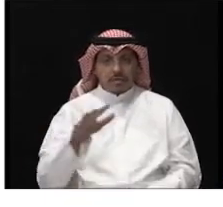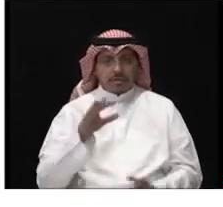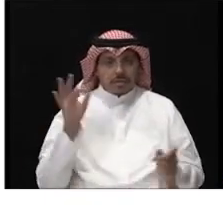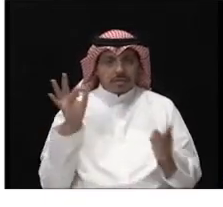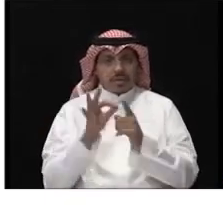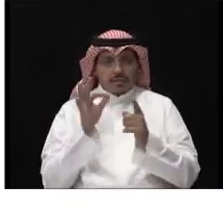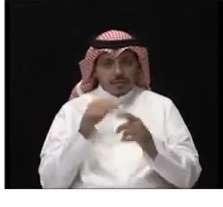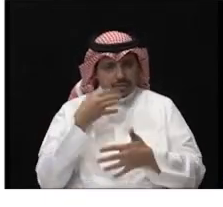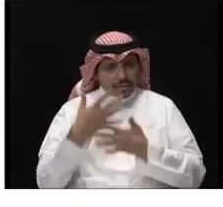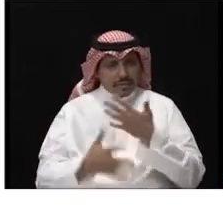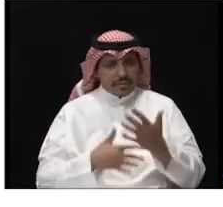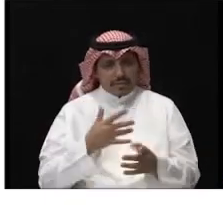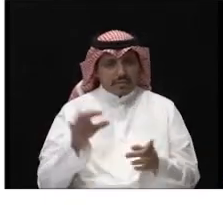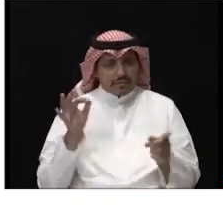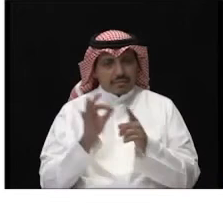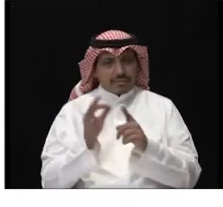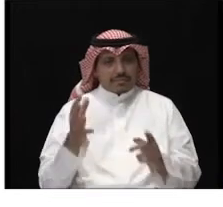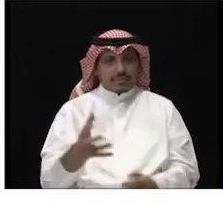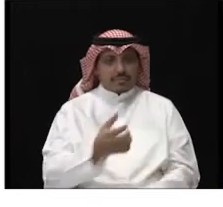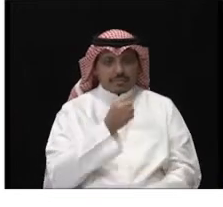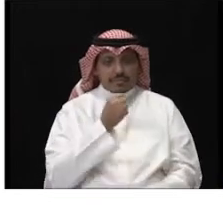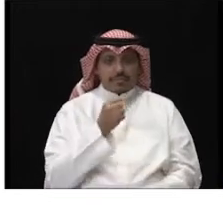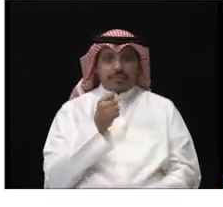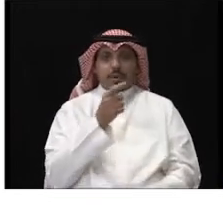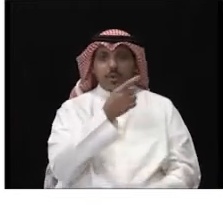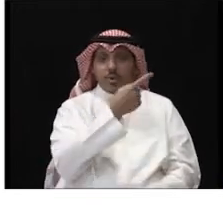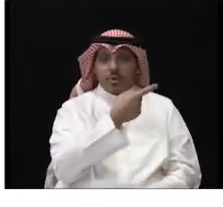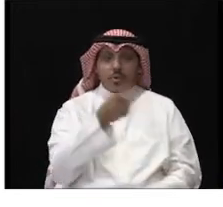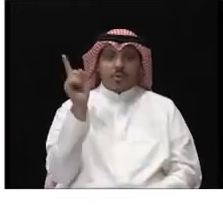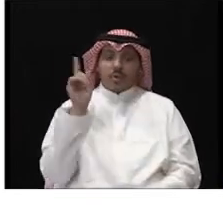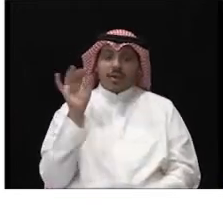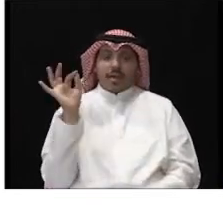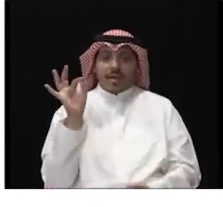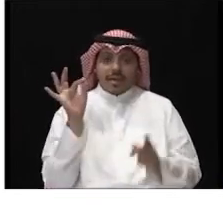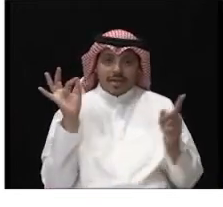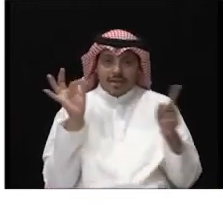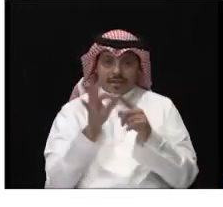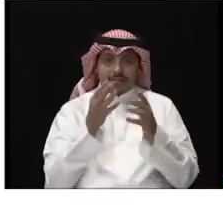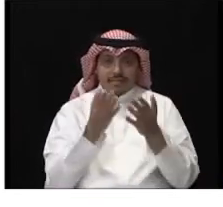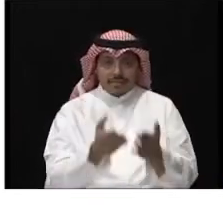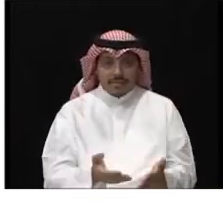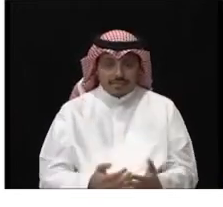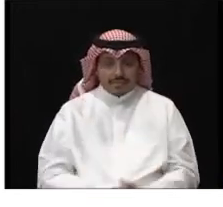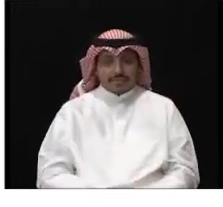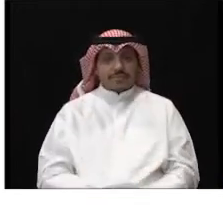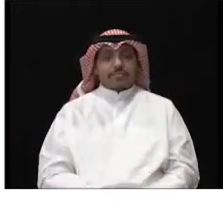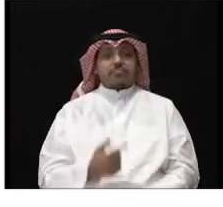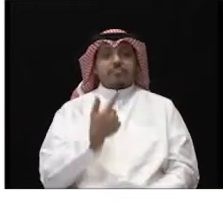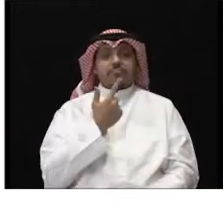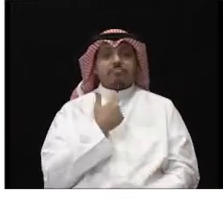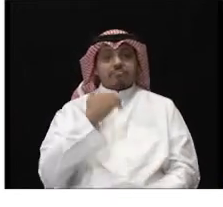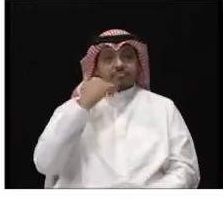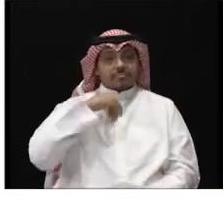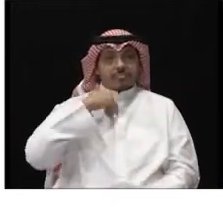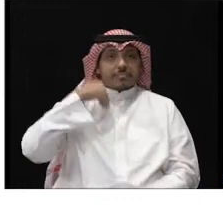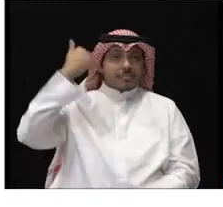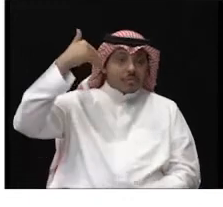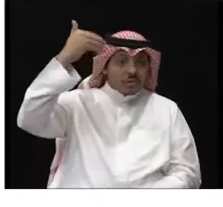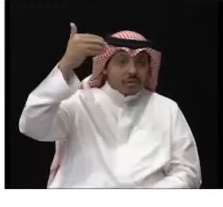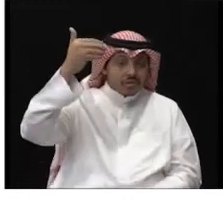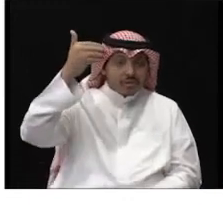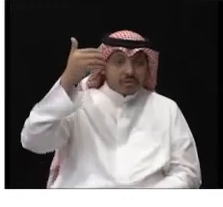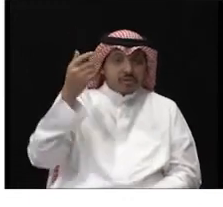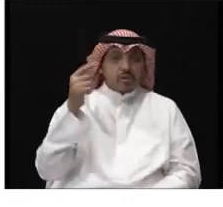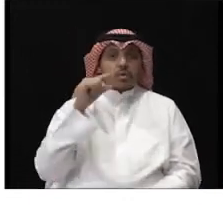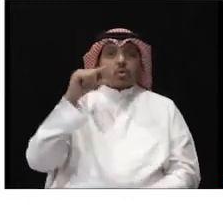لتحقيقها. ومن المؤكد بأن لديكم جميعا الآن أهداف، فمنكم من يطمح لأن يكون